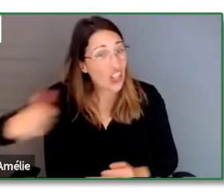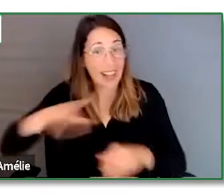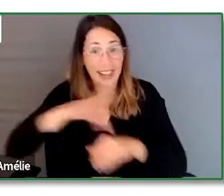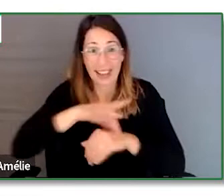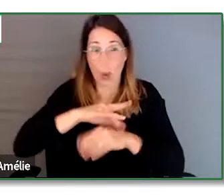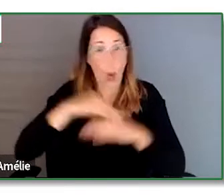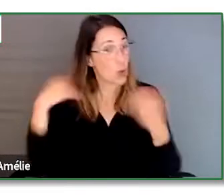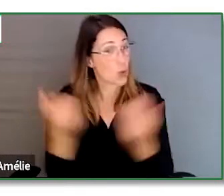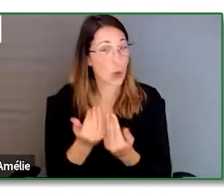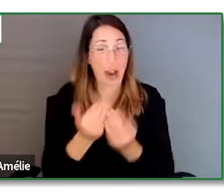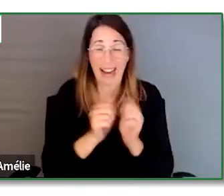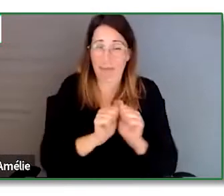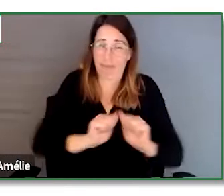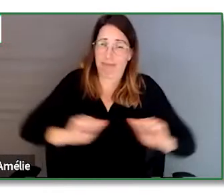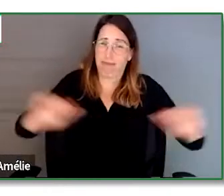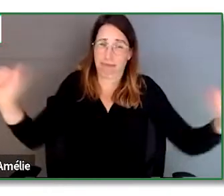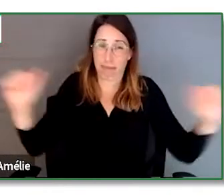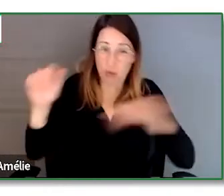équipes de Parc Canada.